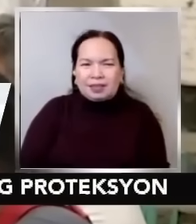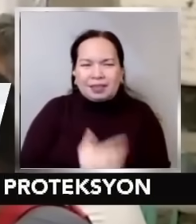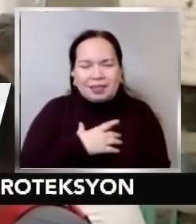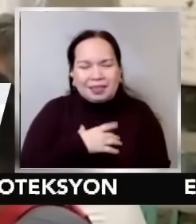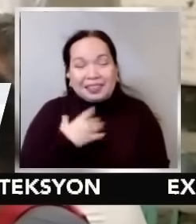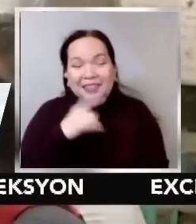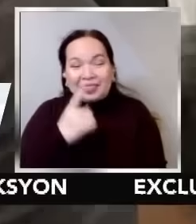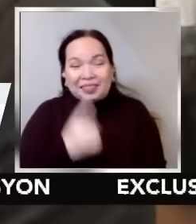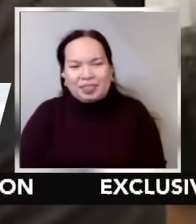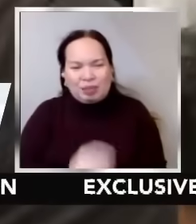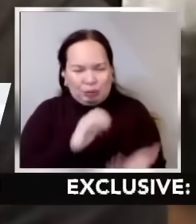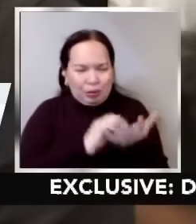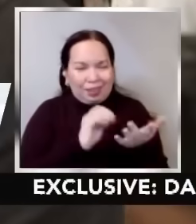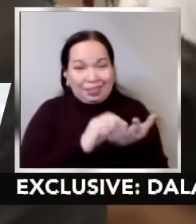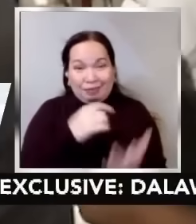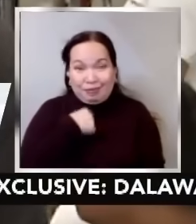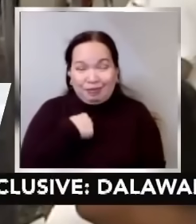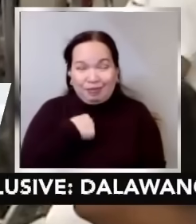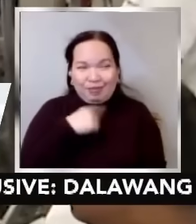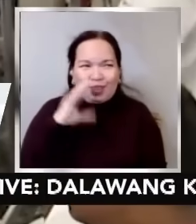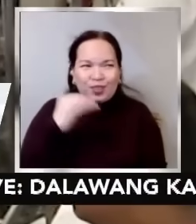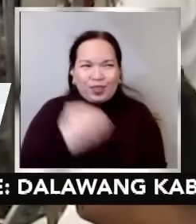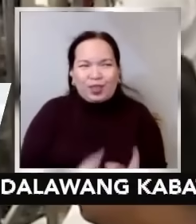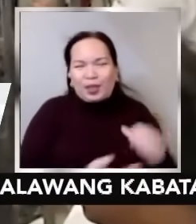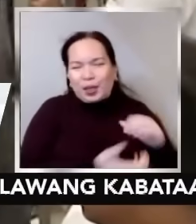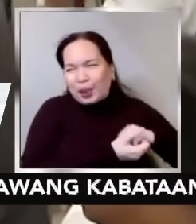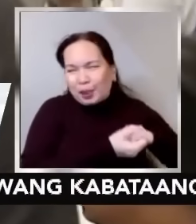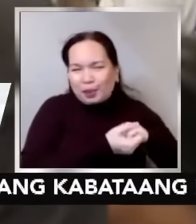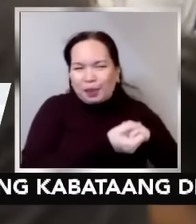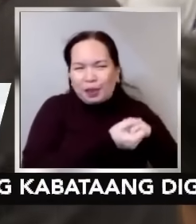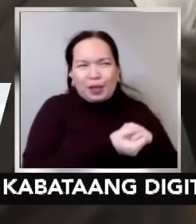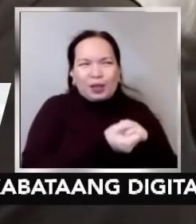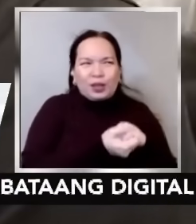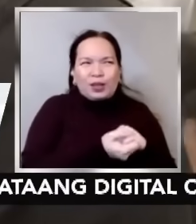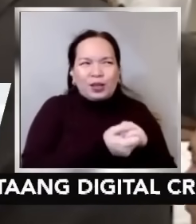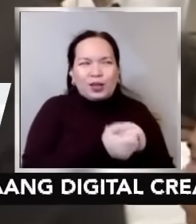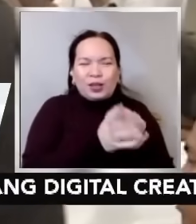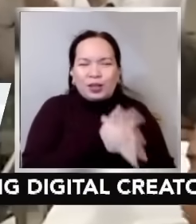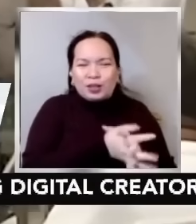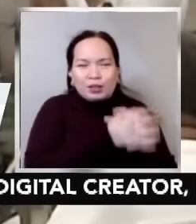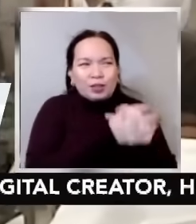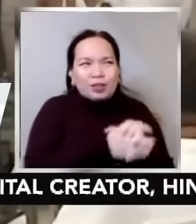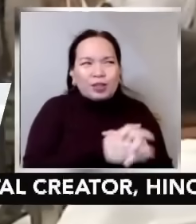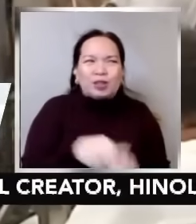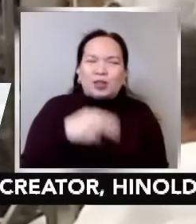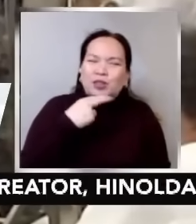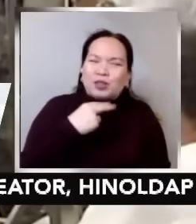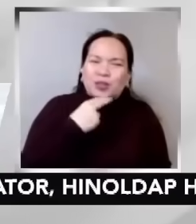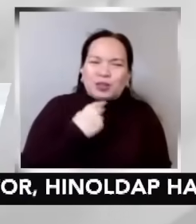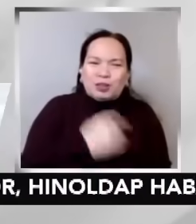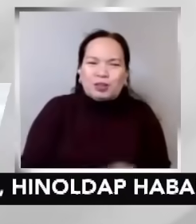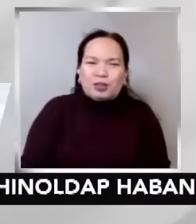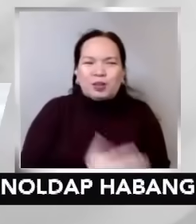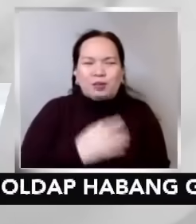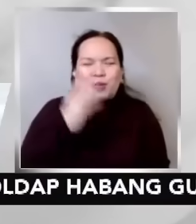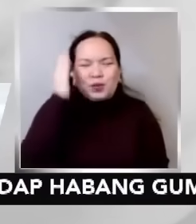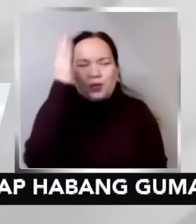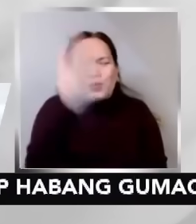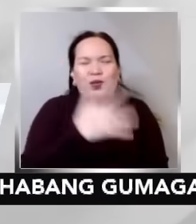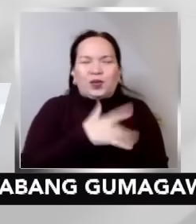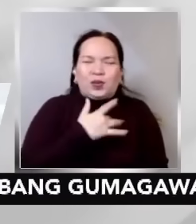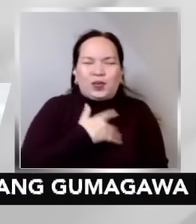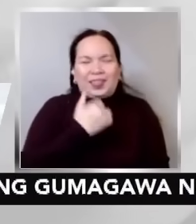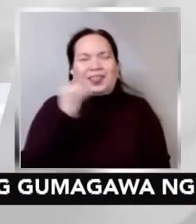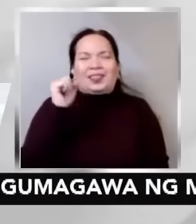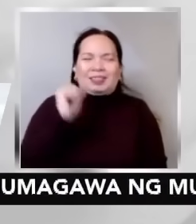nga daw eh. Sabi nila, holding hands kami, parang lakad-lakad kami sa mall. Parang, uy, parang ito yung future ko. Nakitang-kita naman